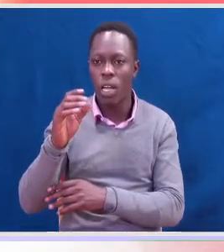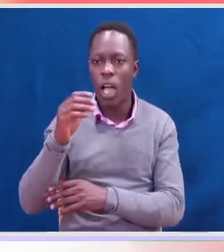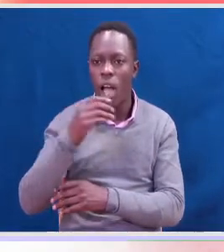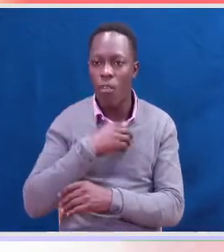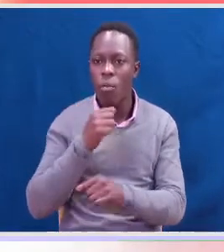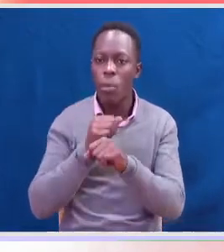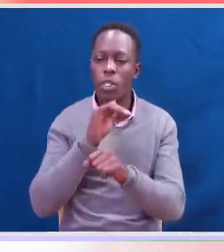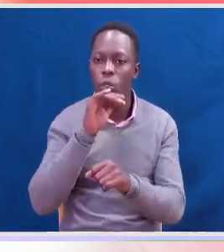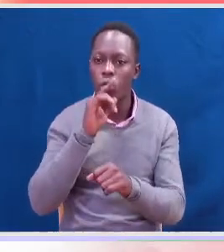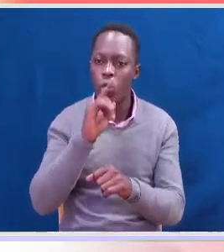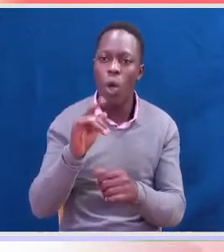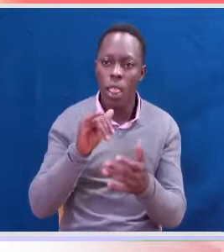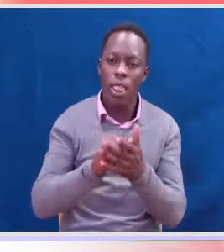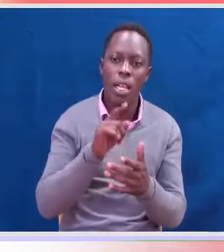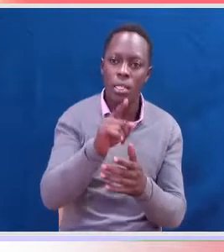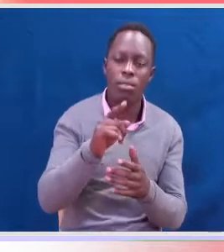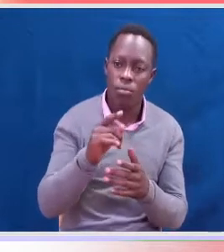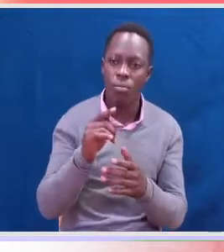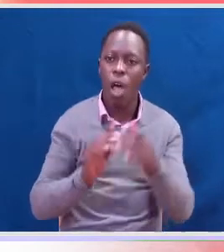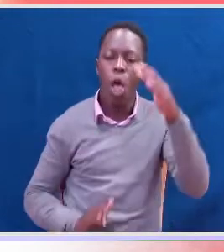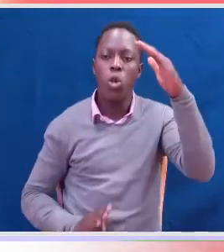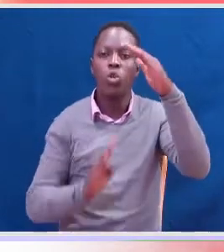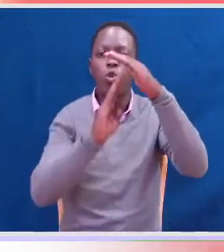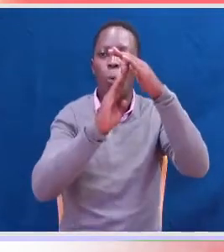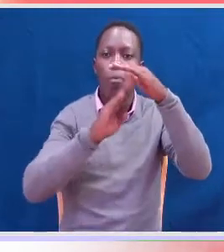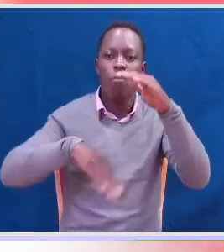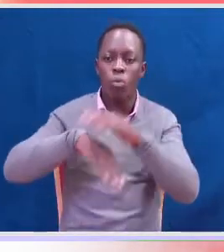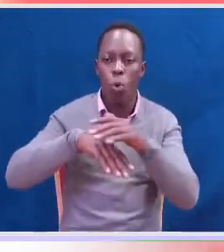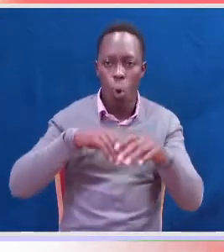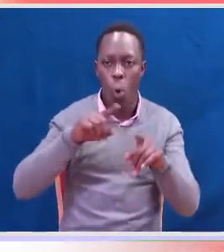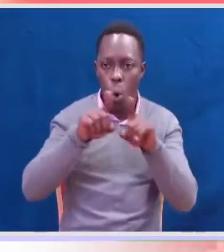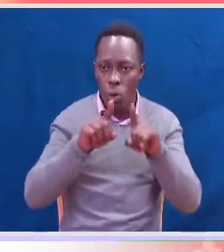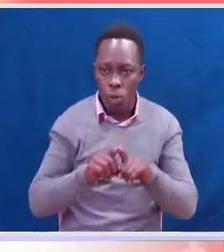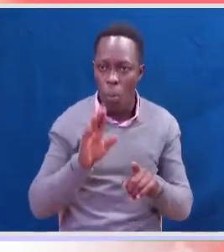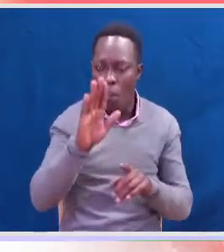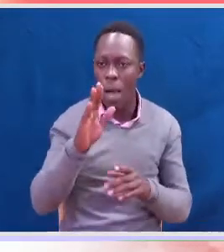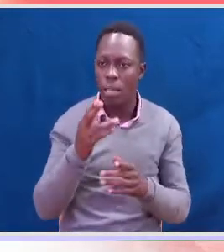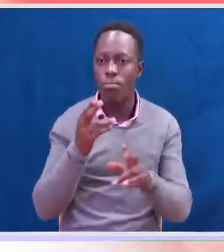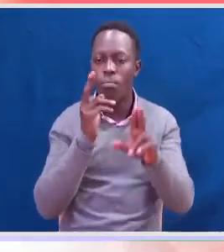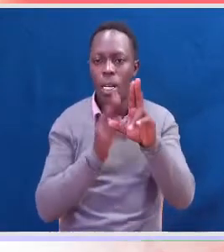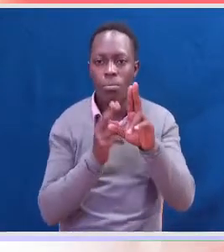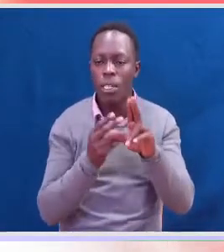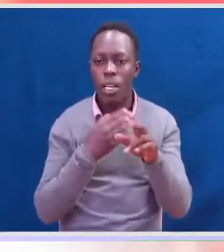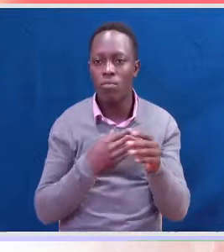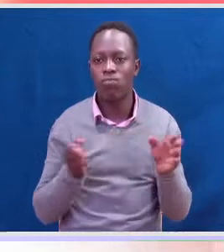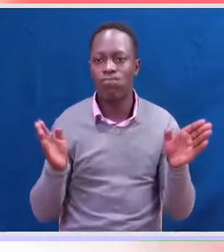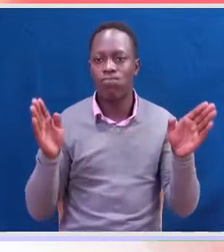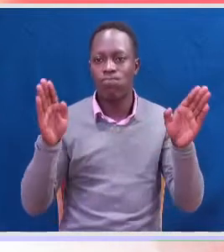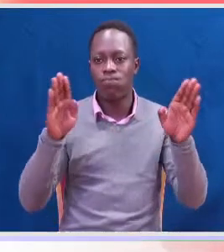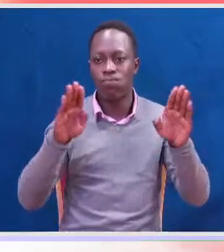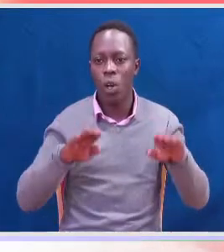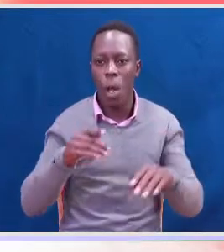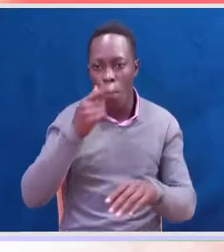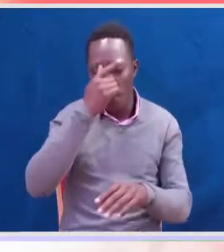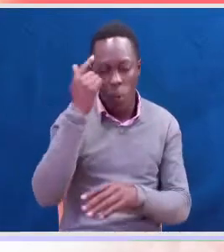hilo linakuwa ngome ya mchezo huu nchini. Hata hivyo, juhudi zao zimeendelea kulemazwa na upungufu wa